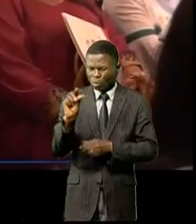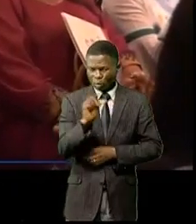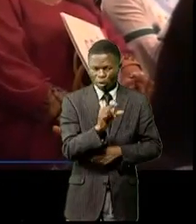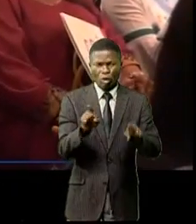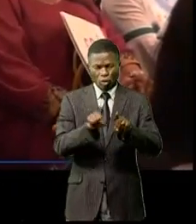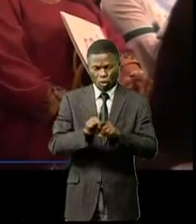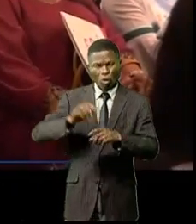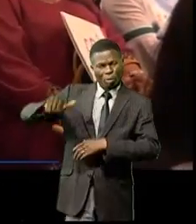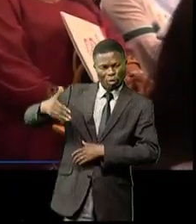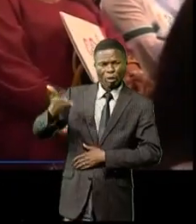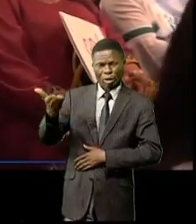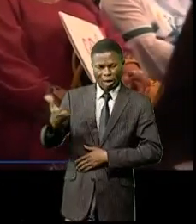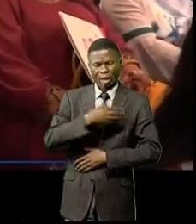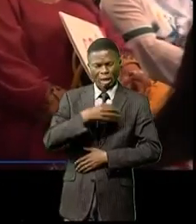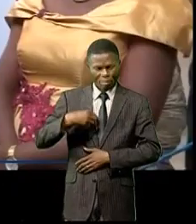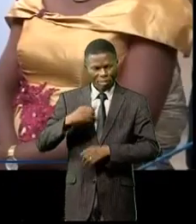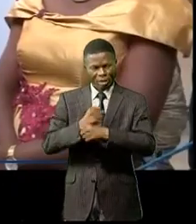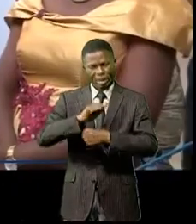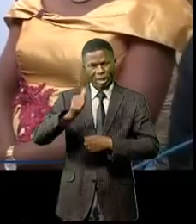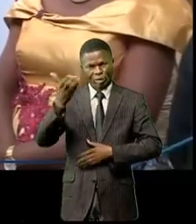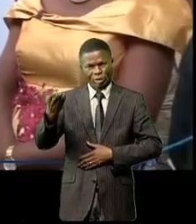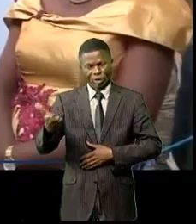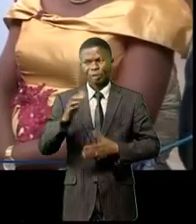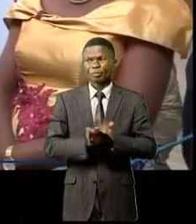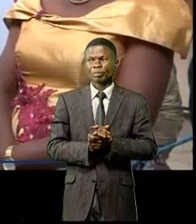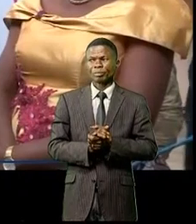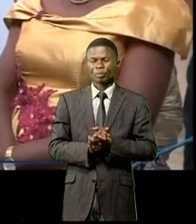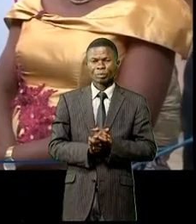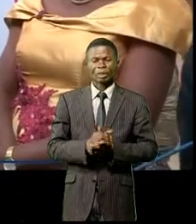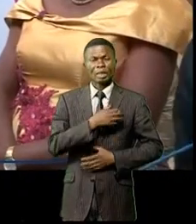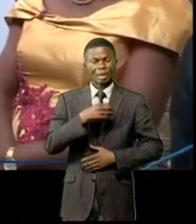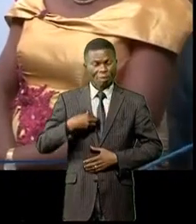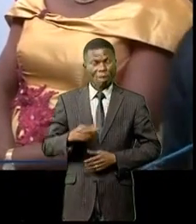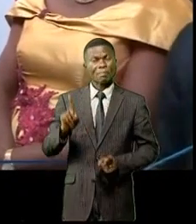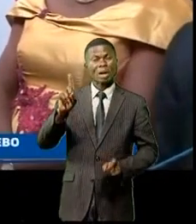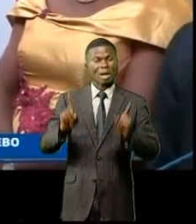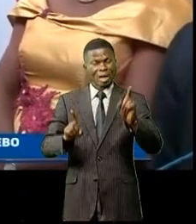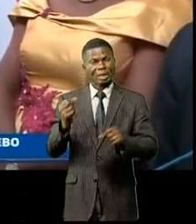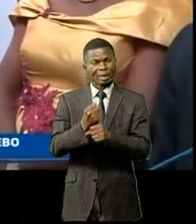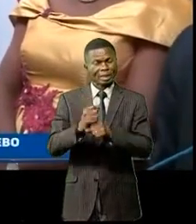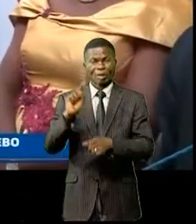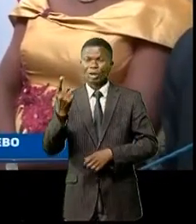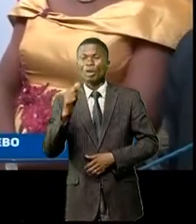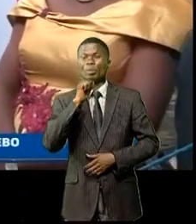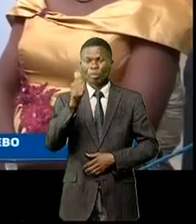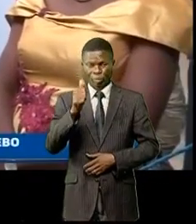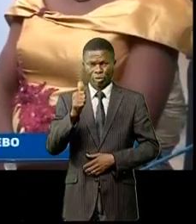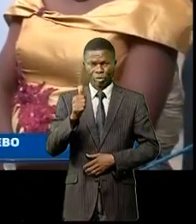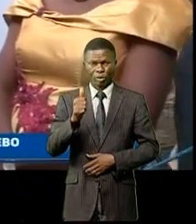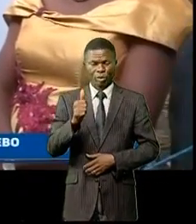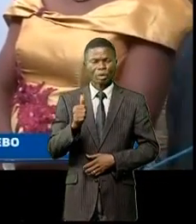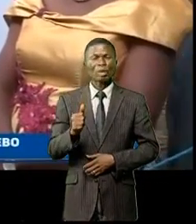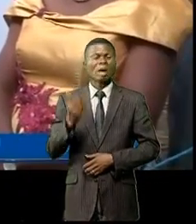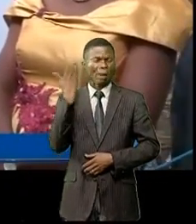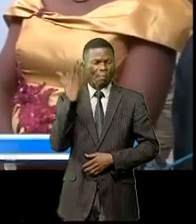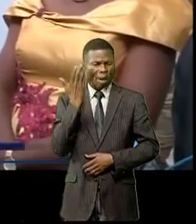celles que ces dames vont créer. Telles qu'elles sont là, ces jeunes mamans, elles ne travaillent pas seules, elles ont toujours des